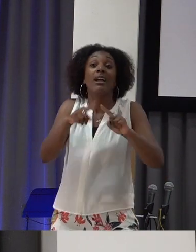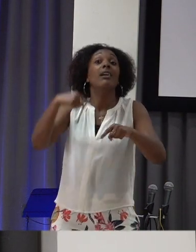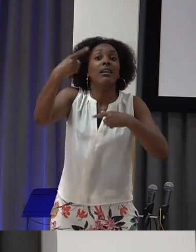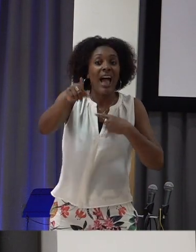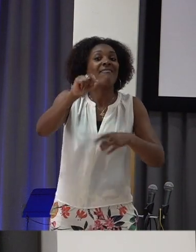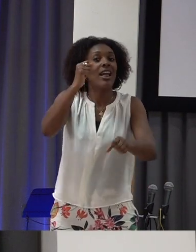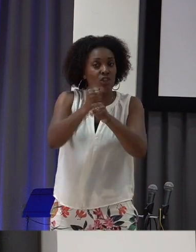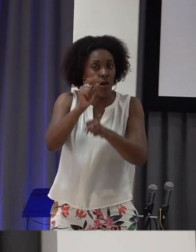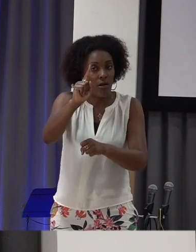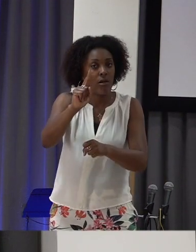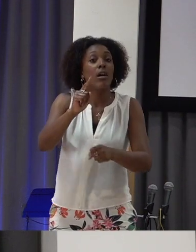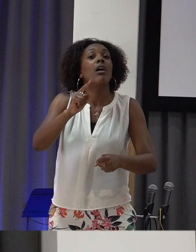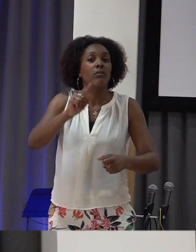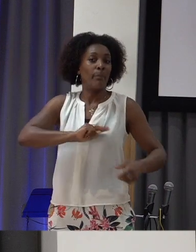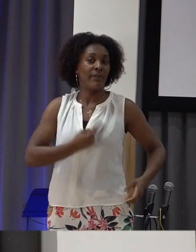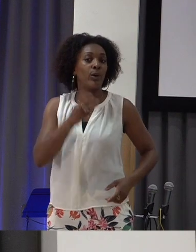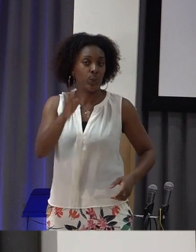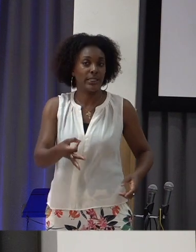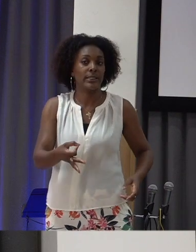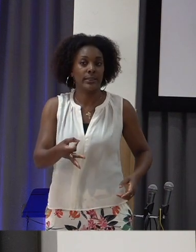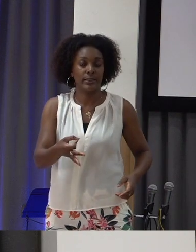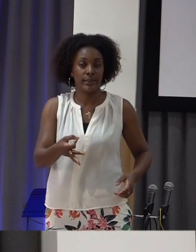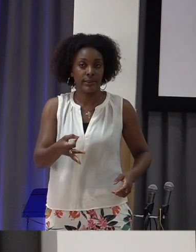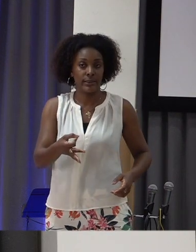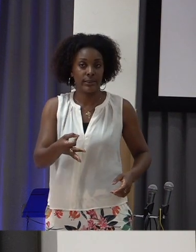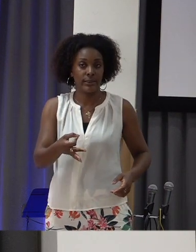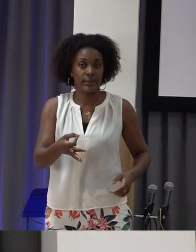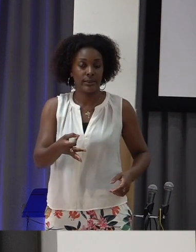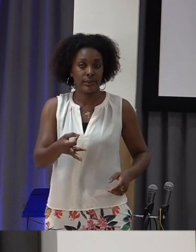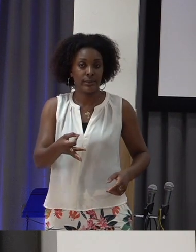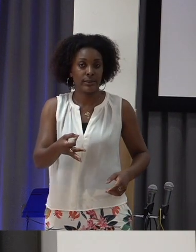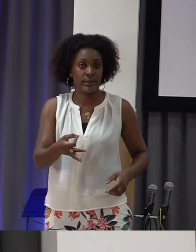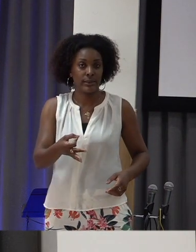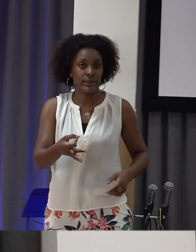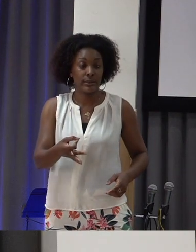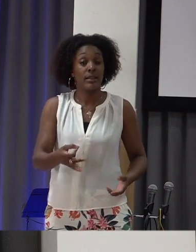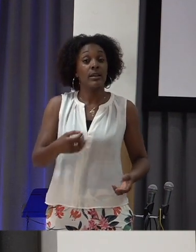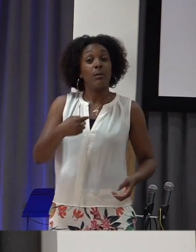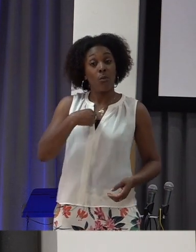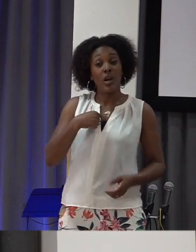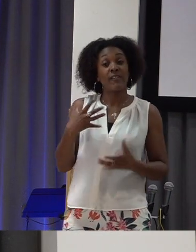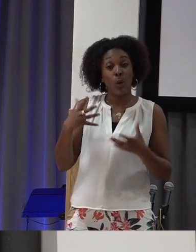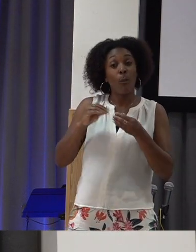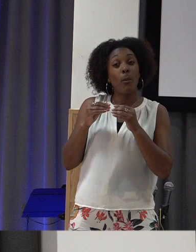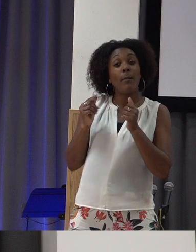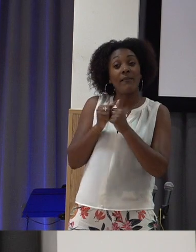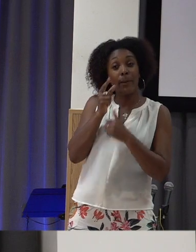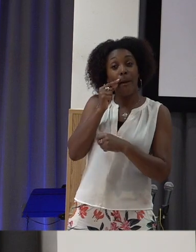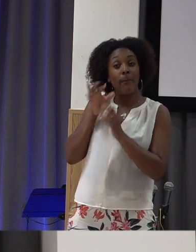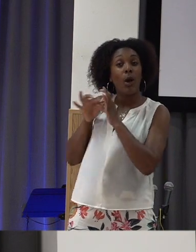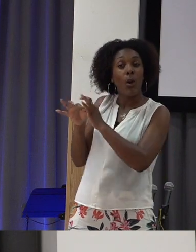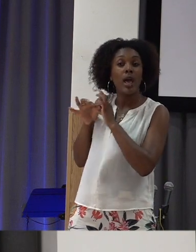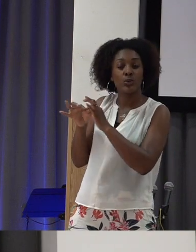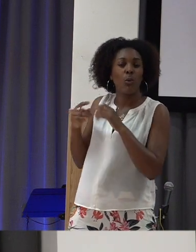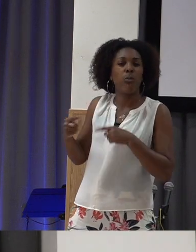ans. Et je n'avais jamais aimé mon père, j'avais de gros problèmes avec lui à